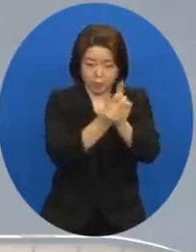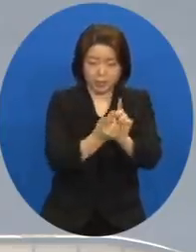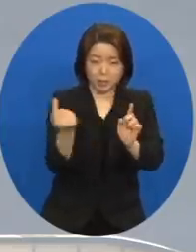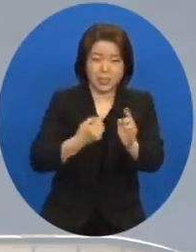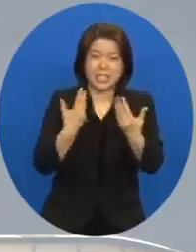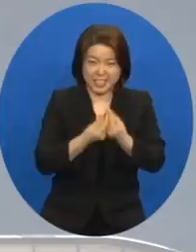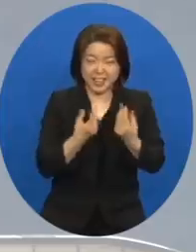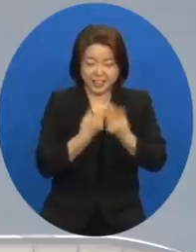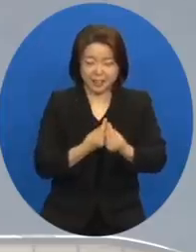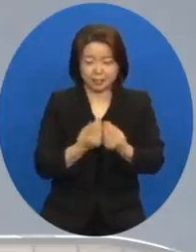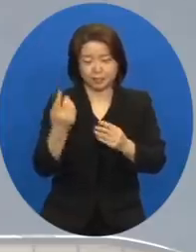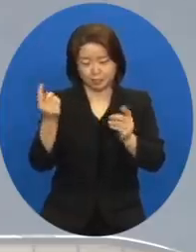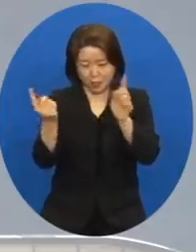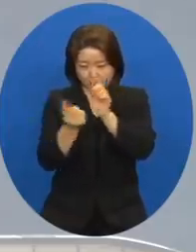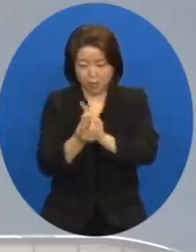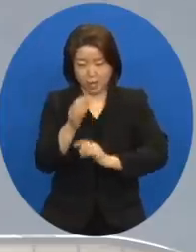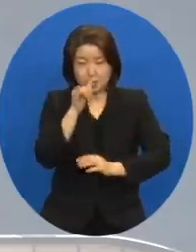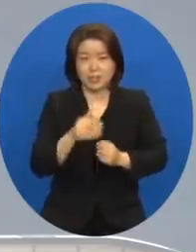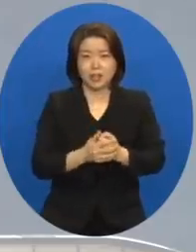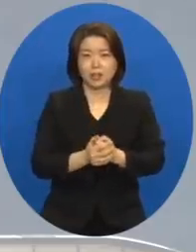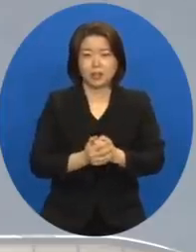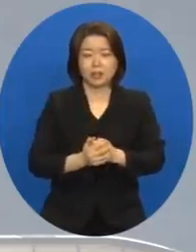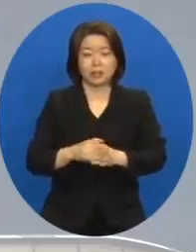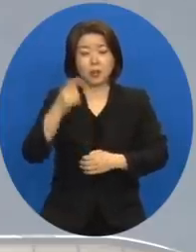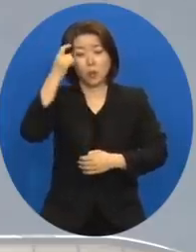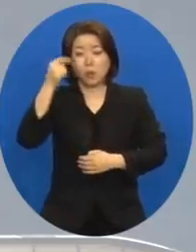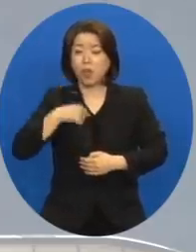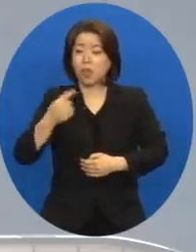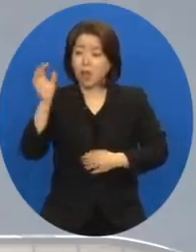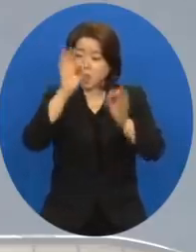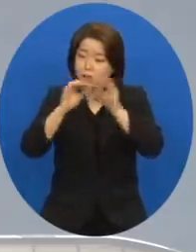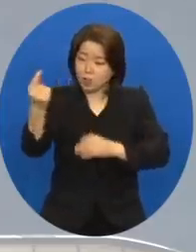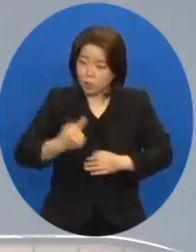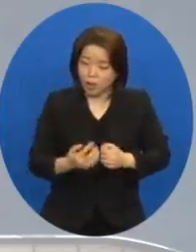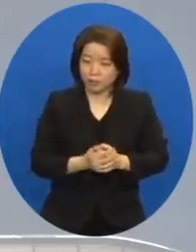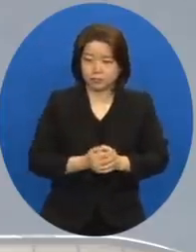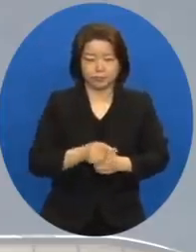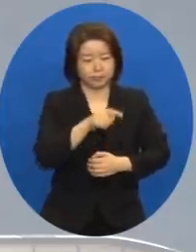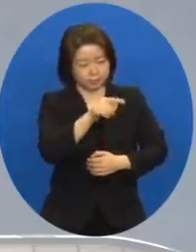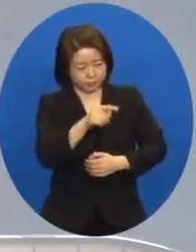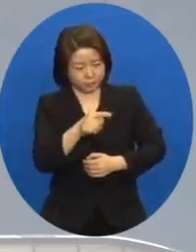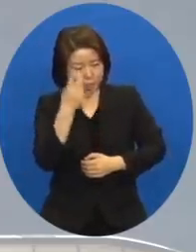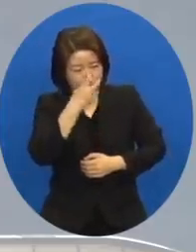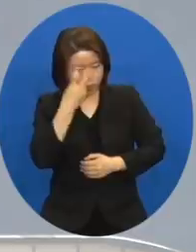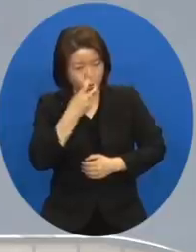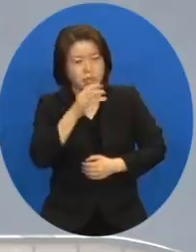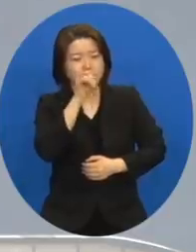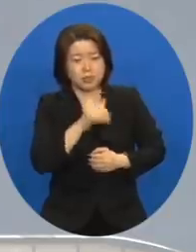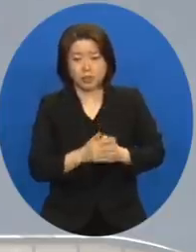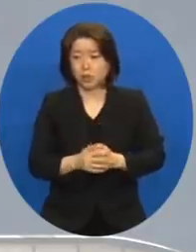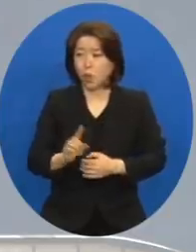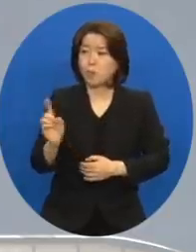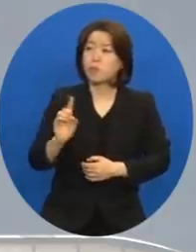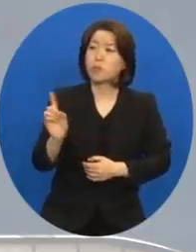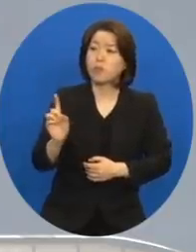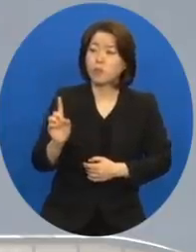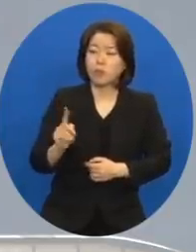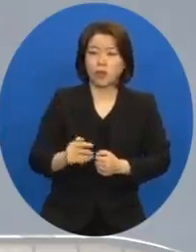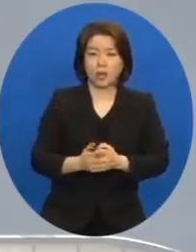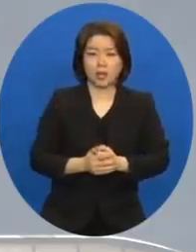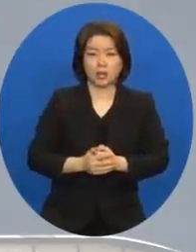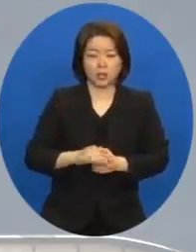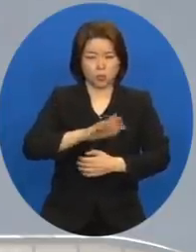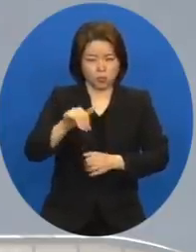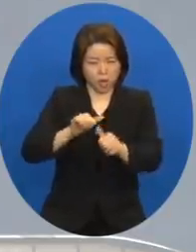예를 들면 아기 왜 나를 찾아와 씁니까 조사 할게 있어서 왔습니다 뭘 조사한다 말입니까 안에 우리가